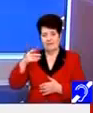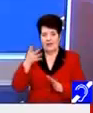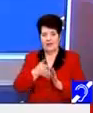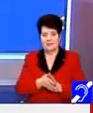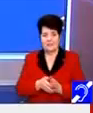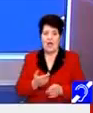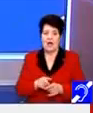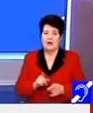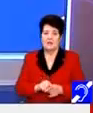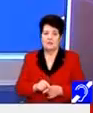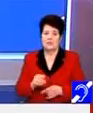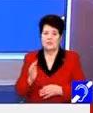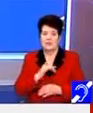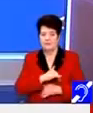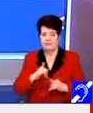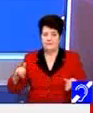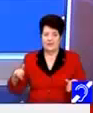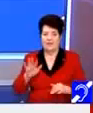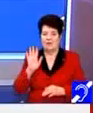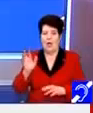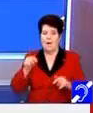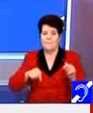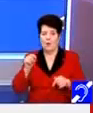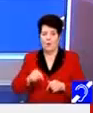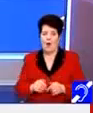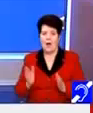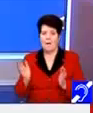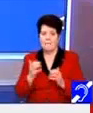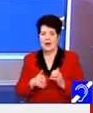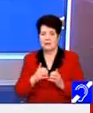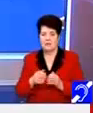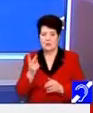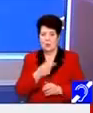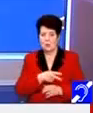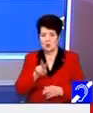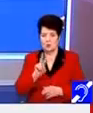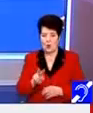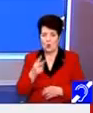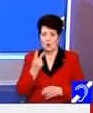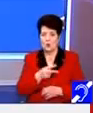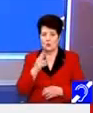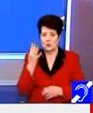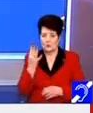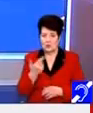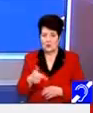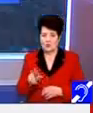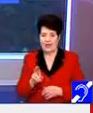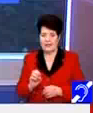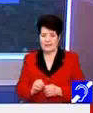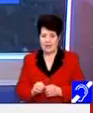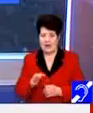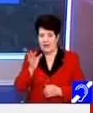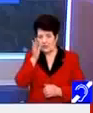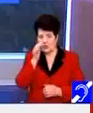prânz. Spre seară, pe arii extinse, va ploua. Maximele vor oscila între 22 și 24 de grade Celsius.